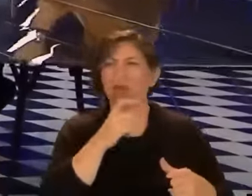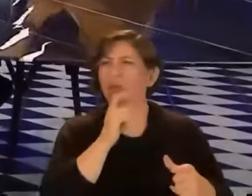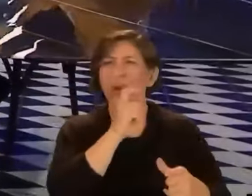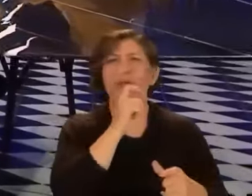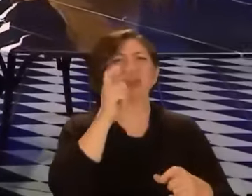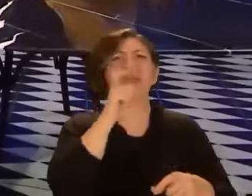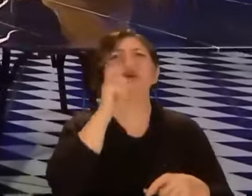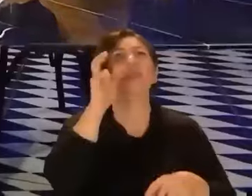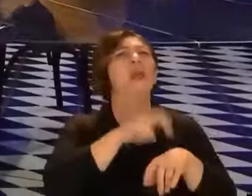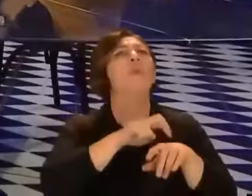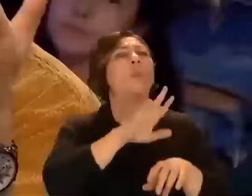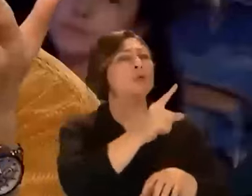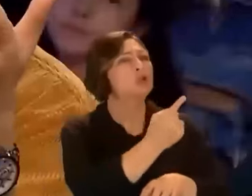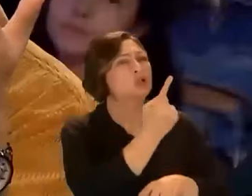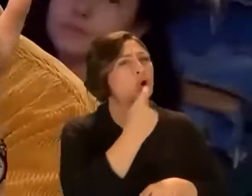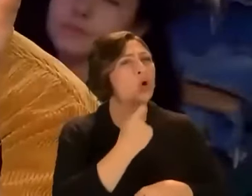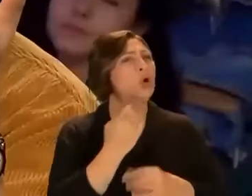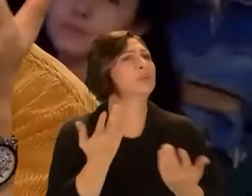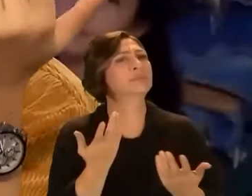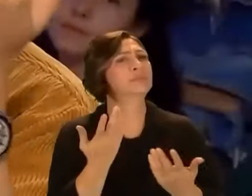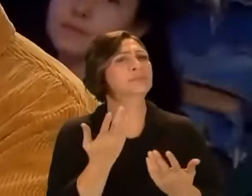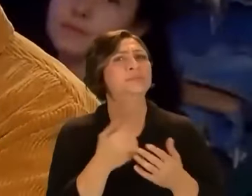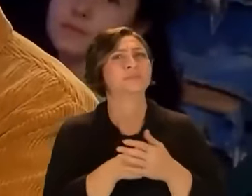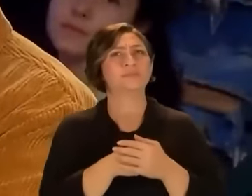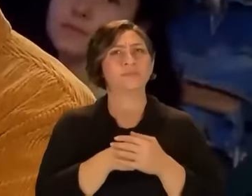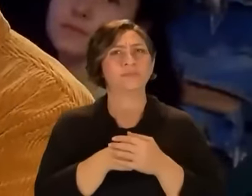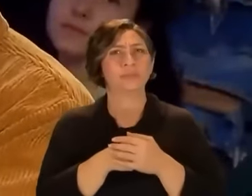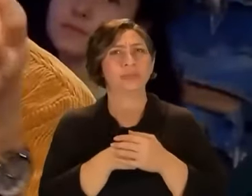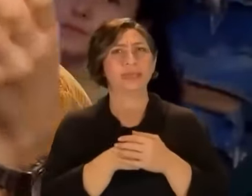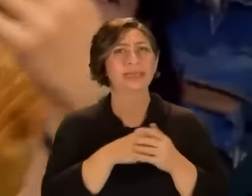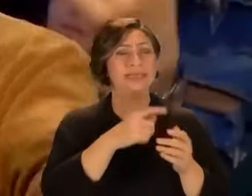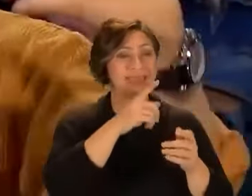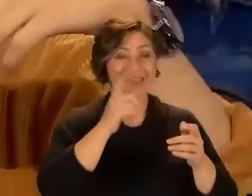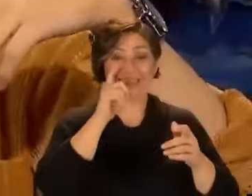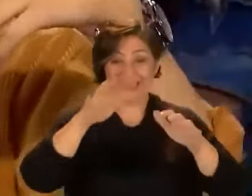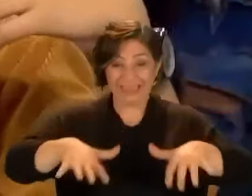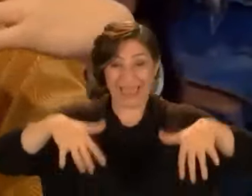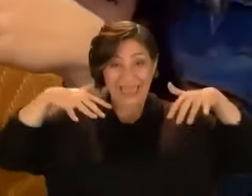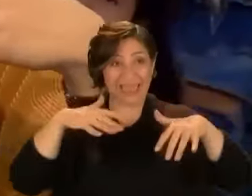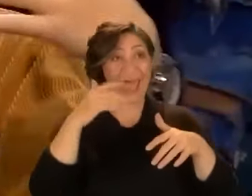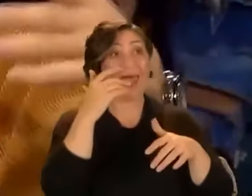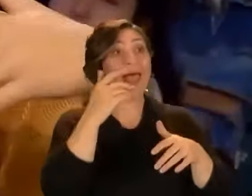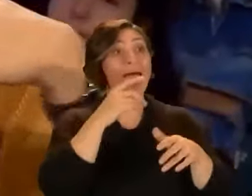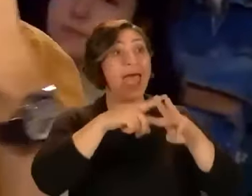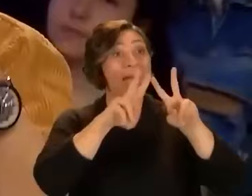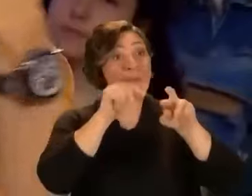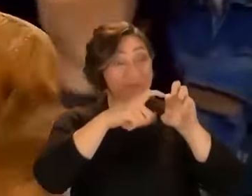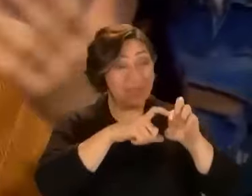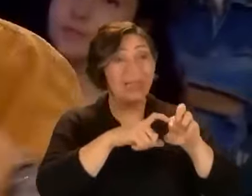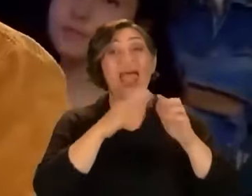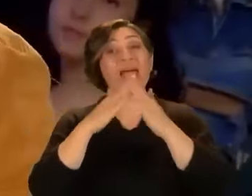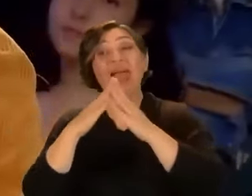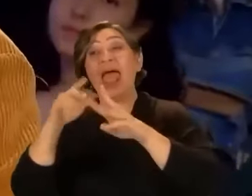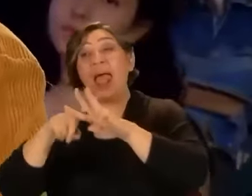hatırlamıyorsam. Yani orada soru şeydi galiba işte. Sahnedeki Emir'le evdeki Emir arasındaki fark diye bir